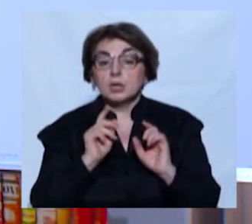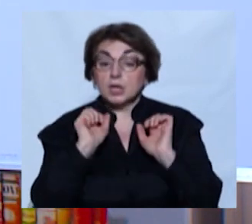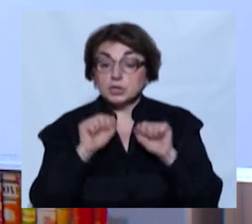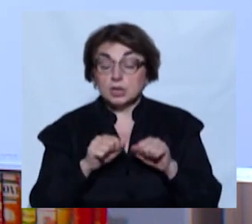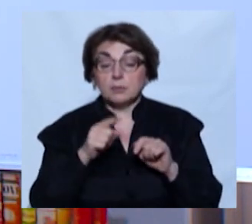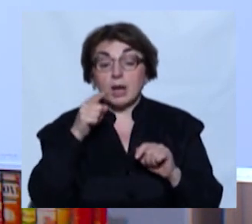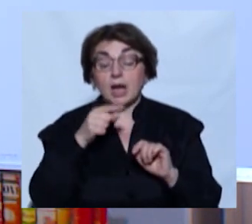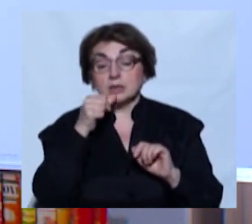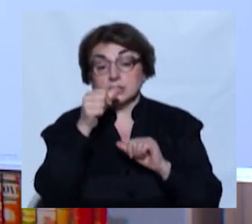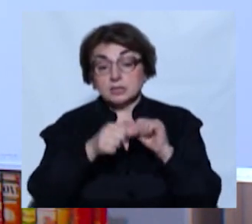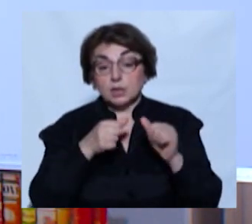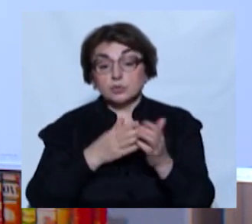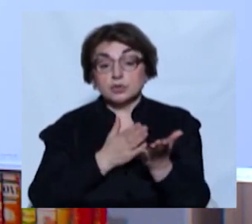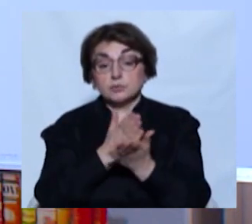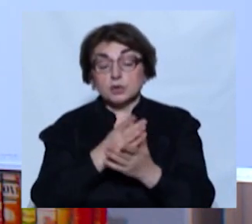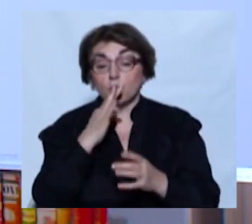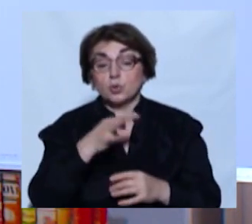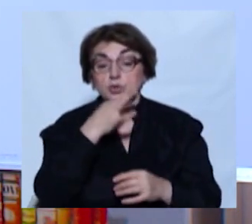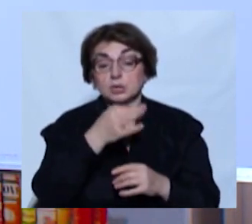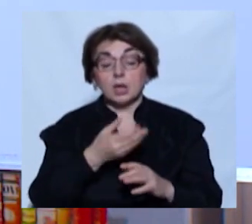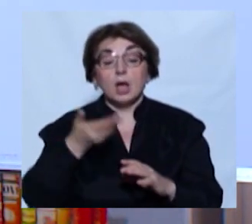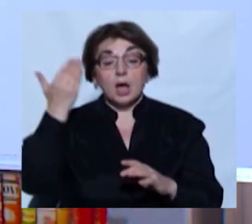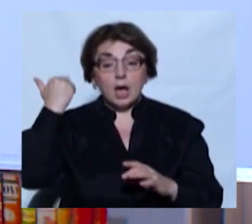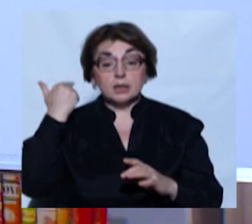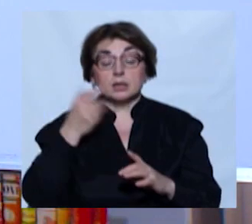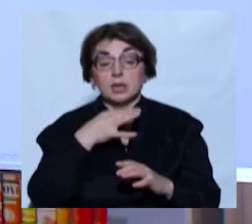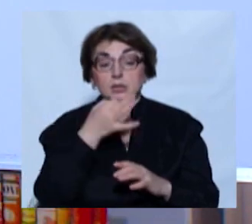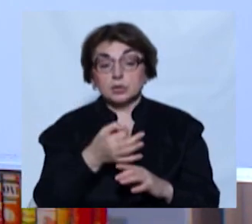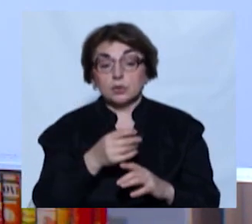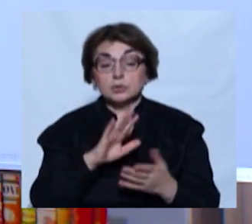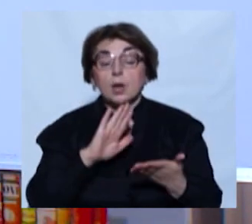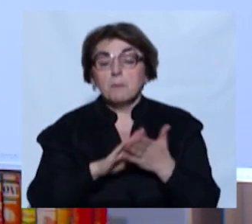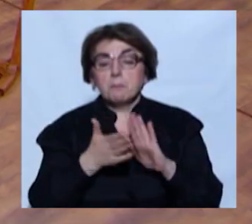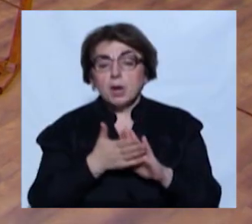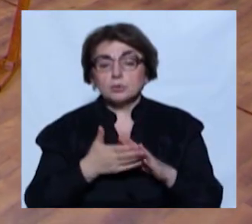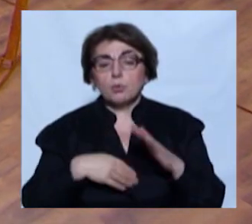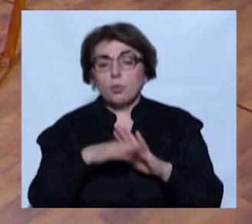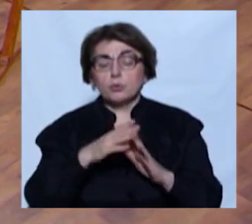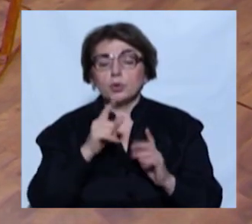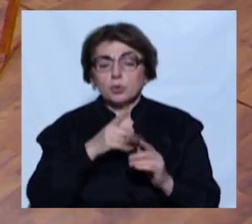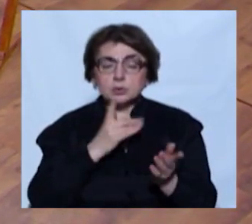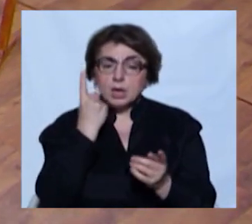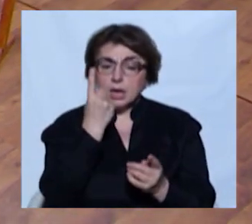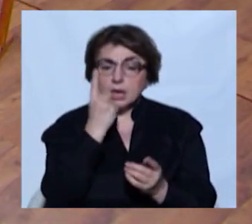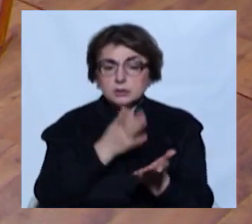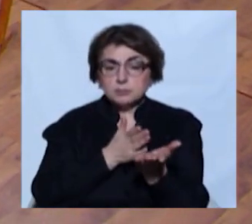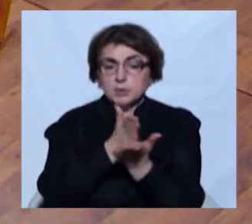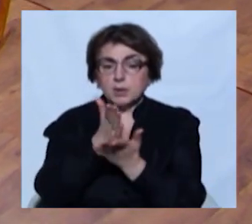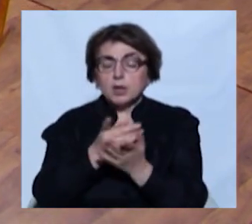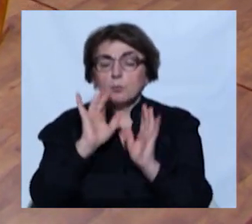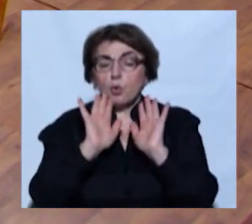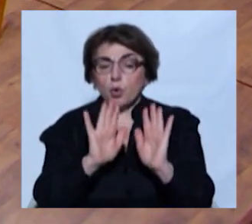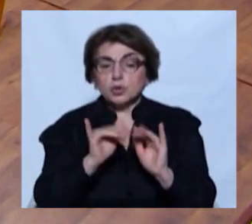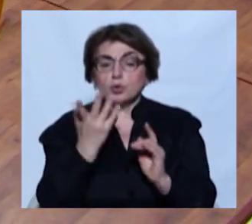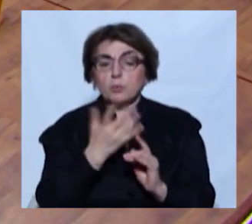შეეხება 1000-წლეულის მიზნებს, როგორც თქვი, მის წინამორბედ მიზნებს, ფაქტობრივად ის უმეტესად ორიენტირებული იყო განვითარებად